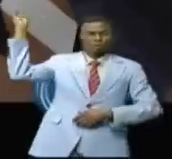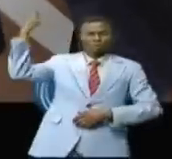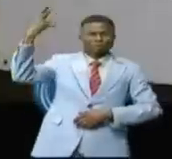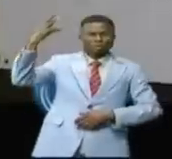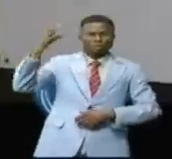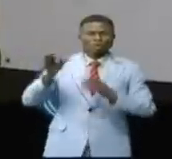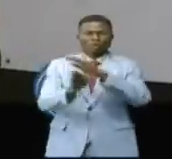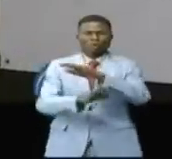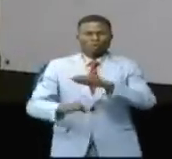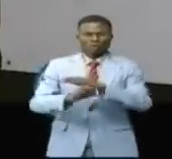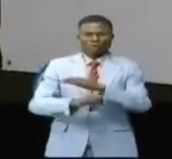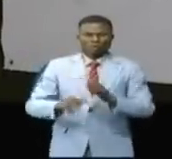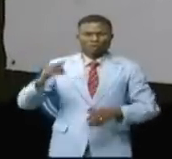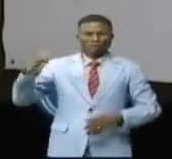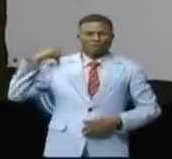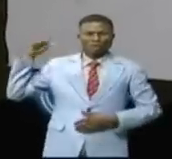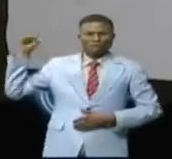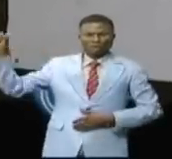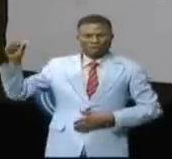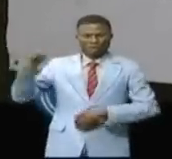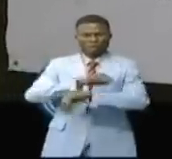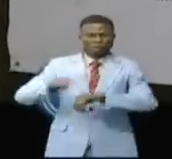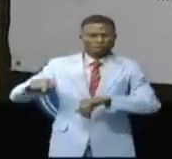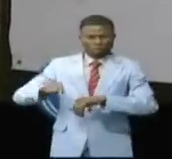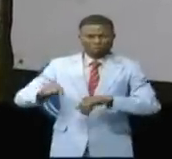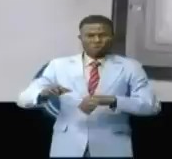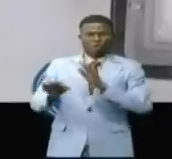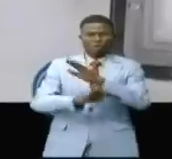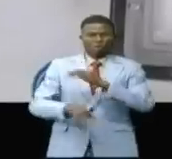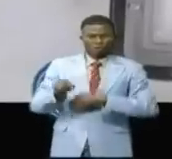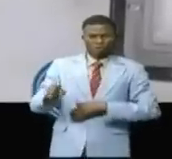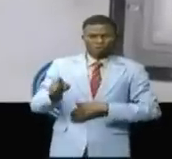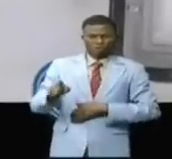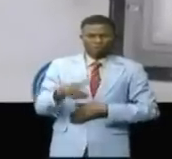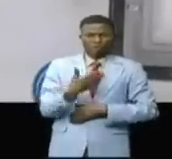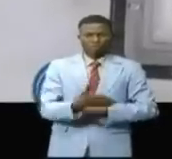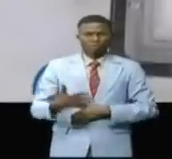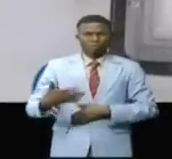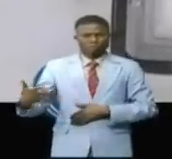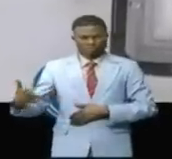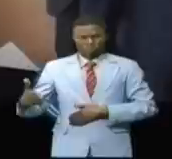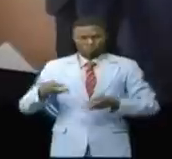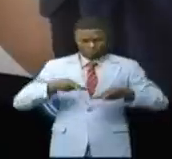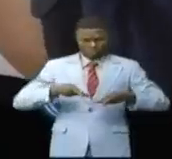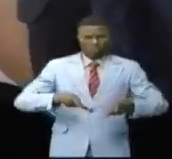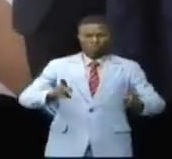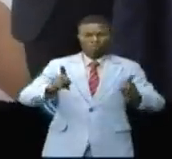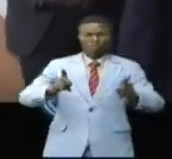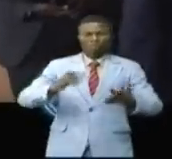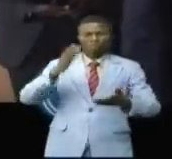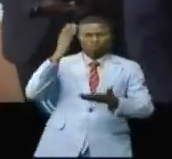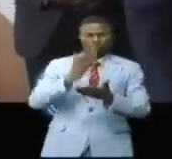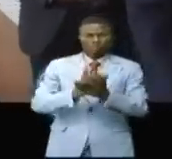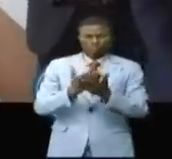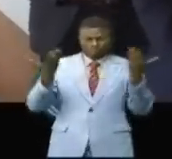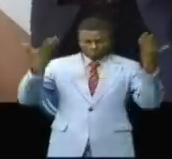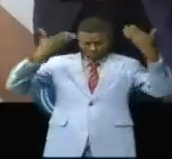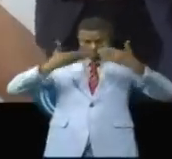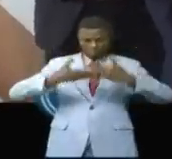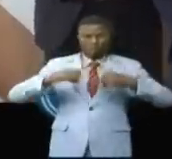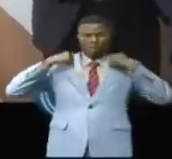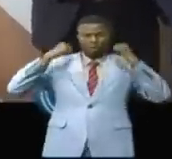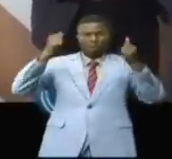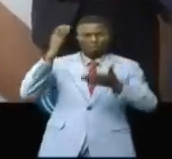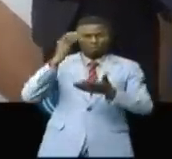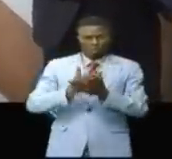la fondation rendrait kadima au siège même de cette fondation des matériels qui permettront de réduire certains actes de vandalisme à